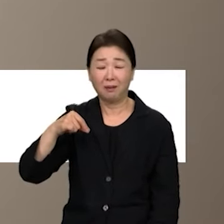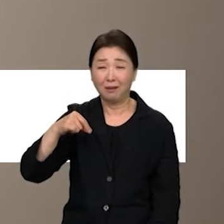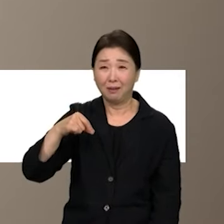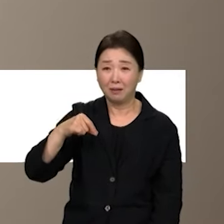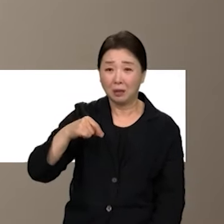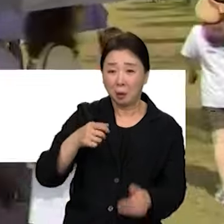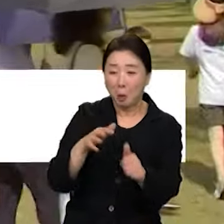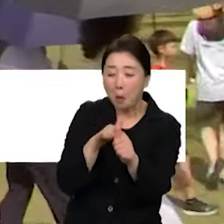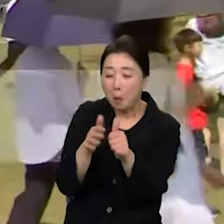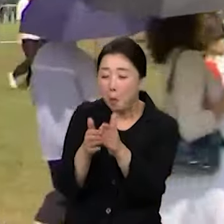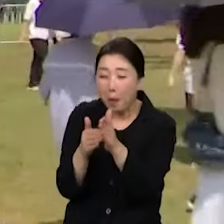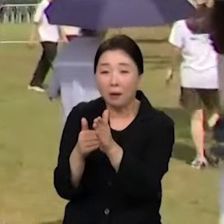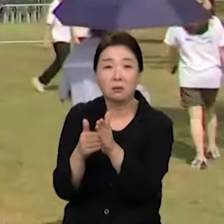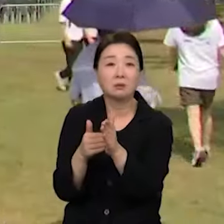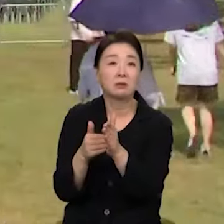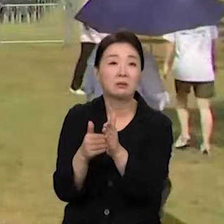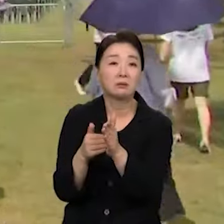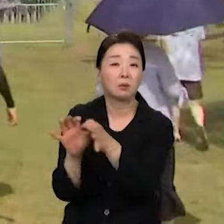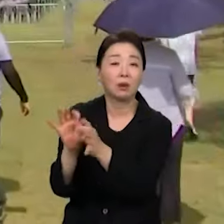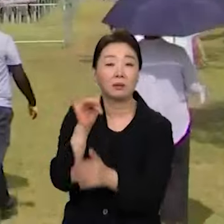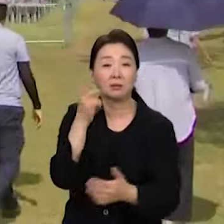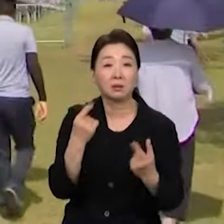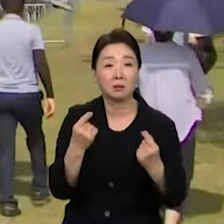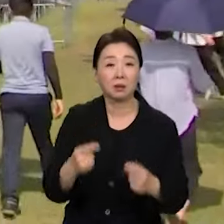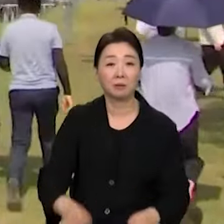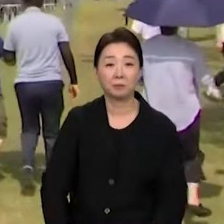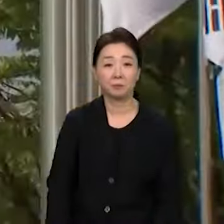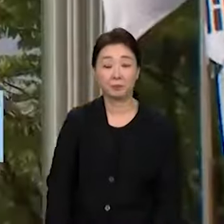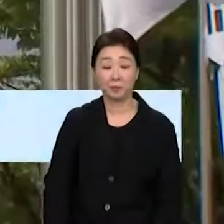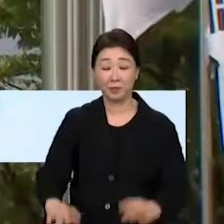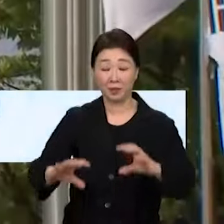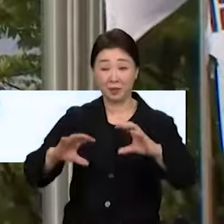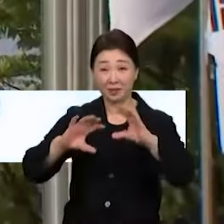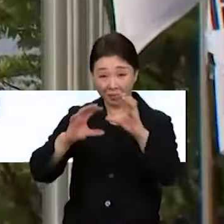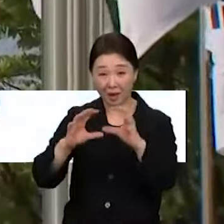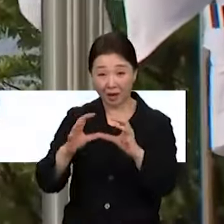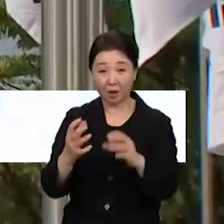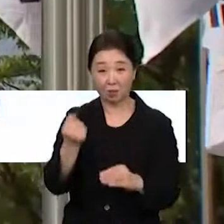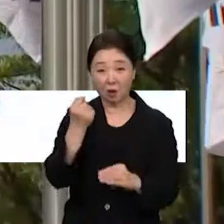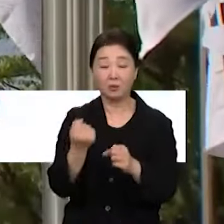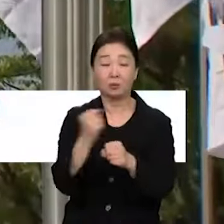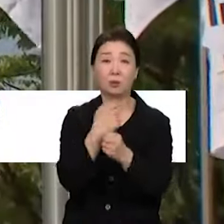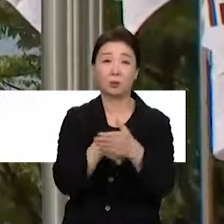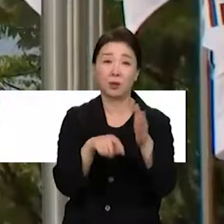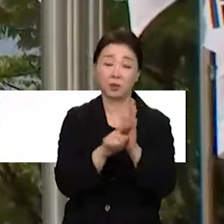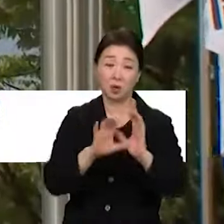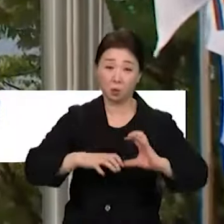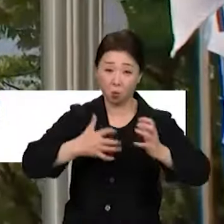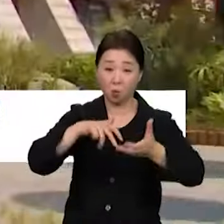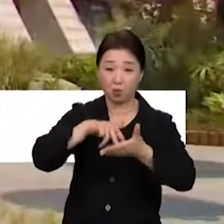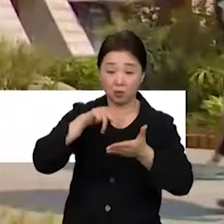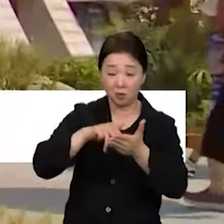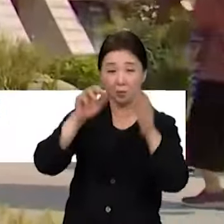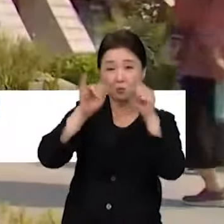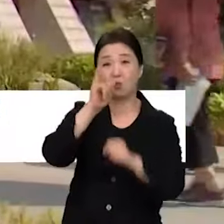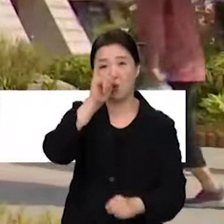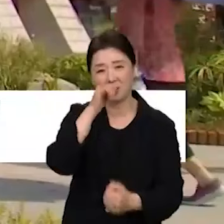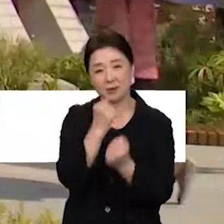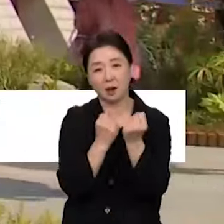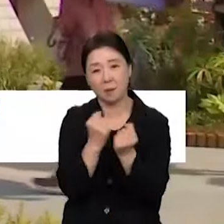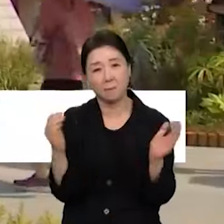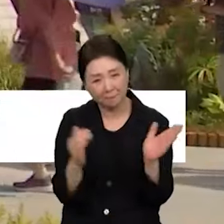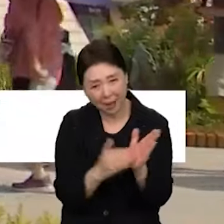것이 아닌가. 김 관장은 이에 대해 주권을 되찾기 위해 독립운동을 한 것이란 의미라는 걸 충분히